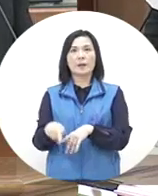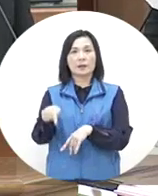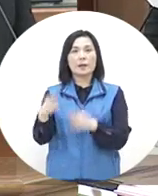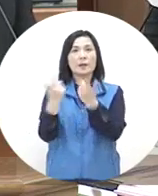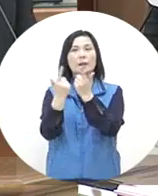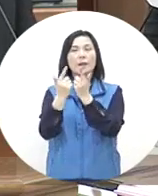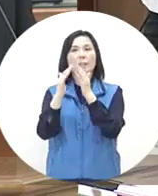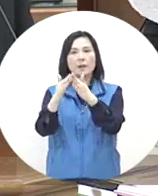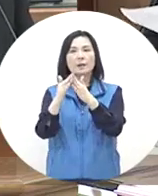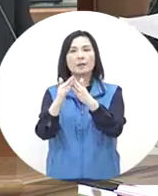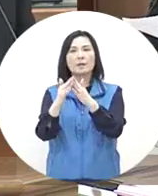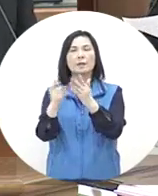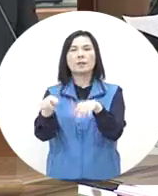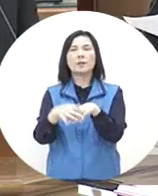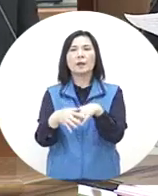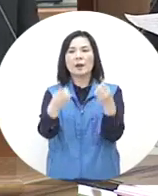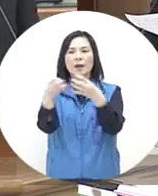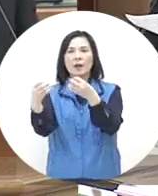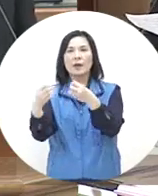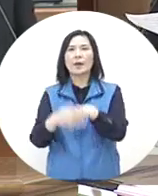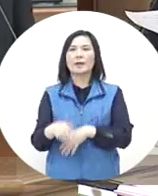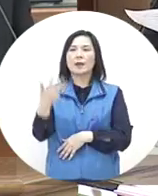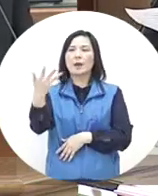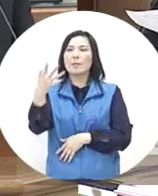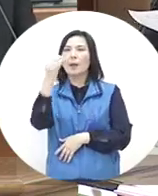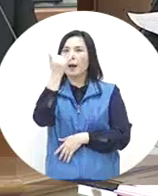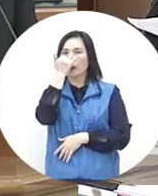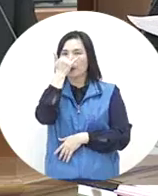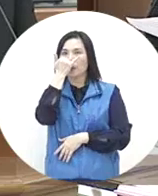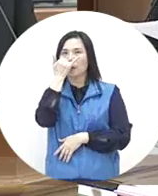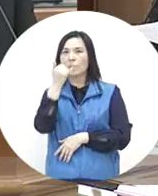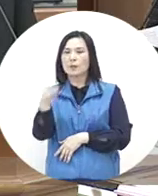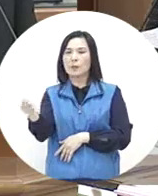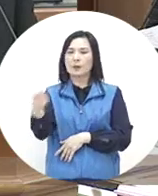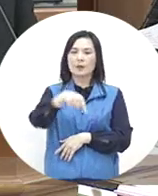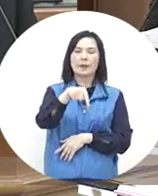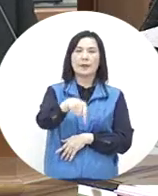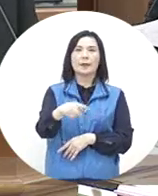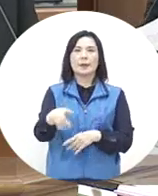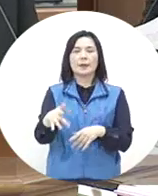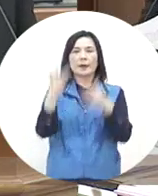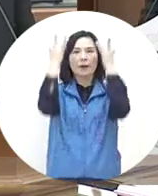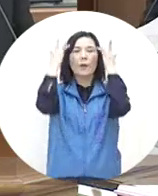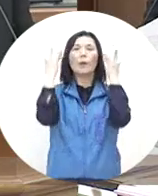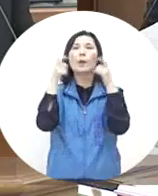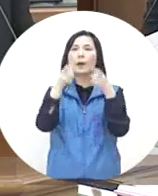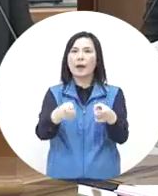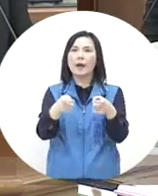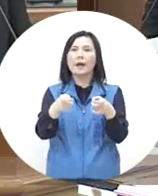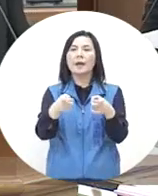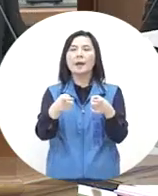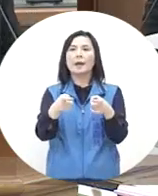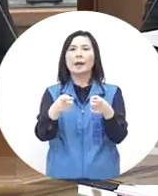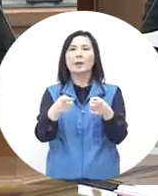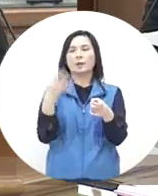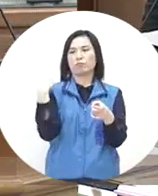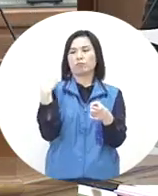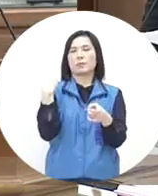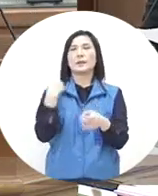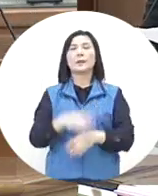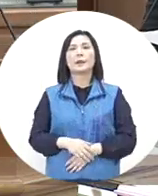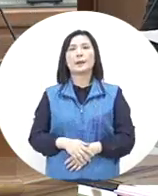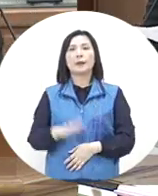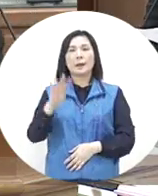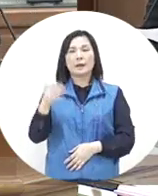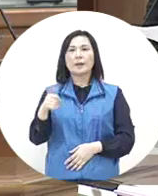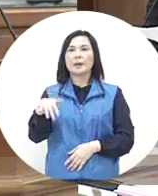家都有谈到从八堵要走到南港，这整个路线的方向大致不变，但是过程呢？八堵到基